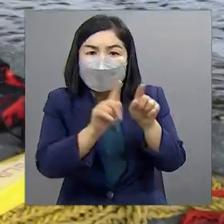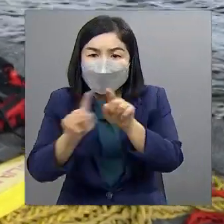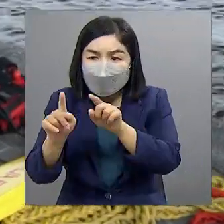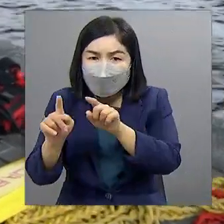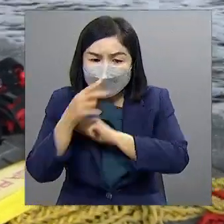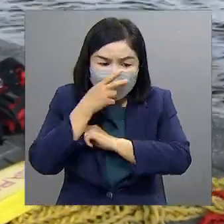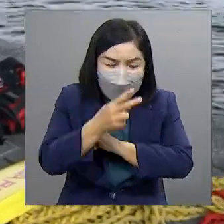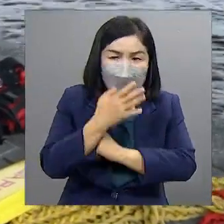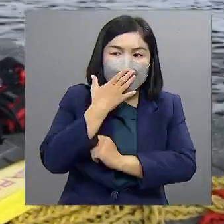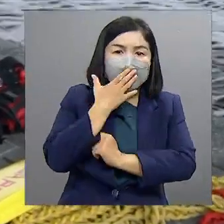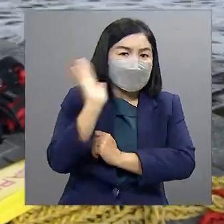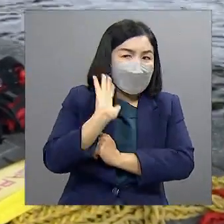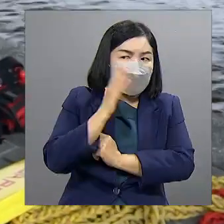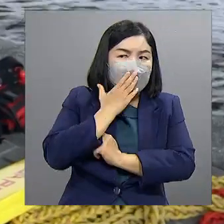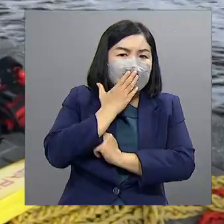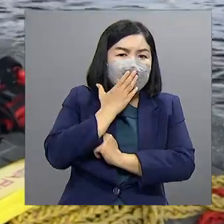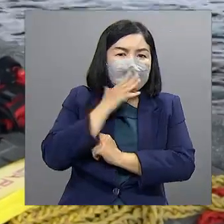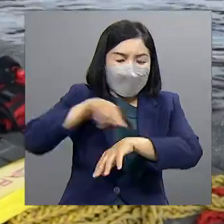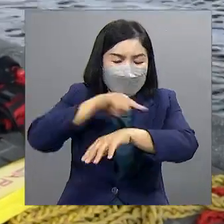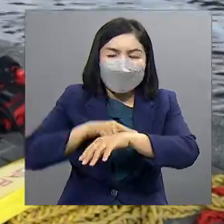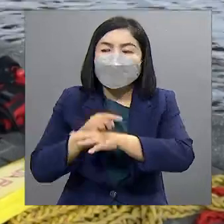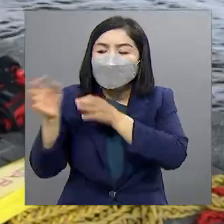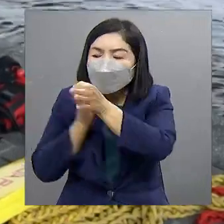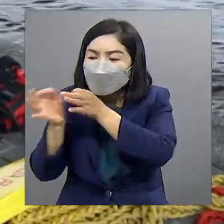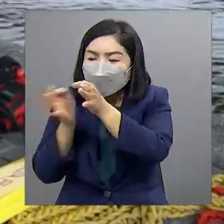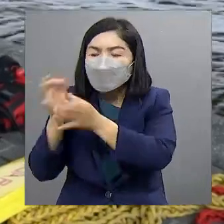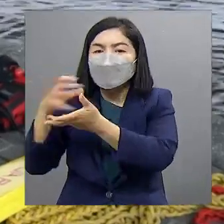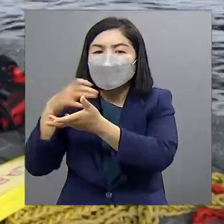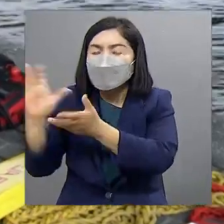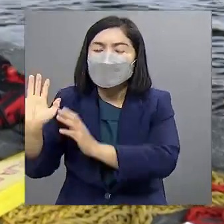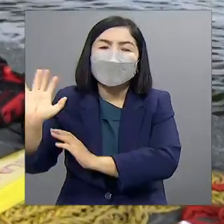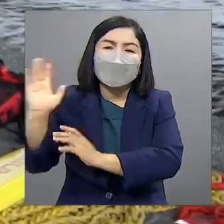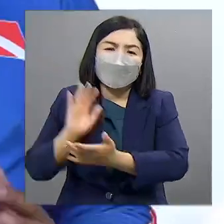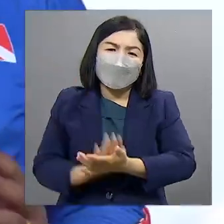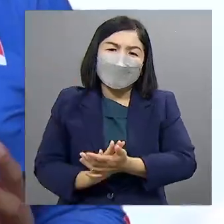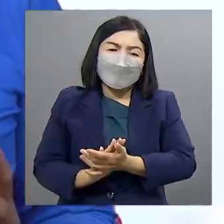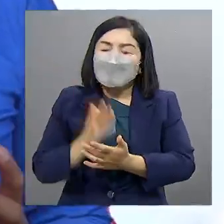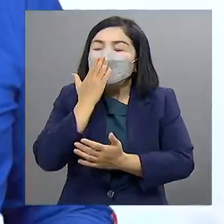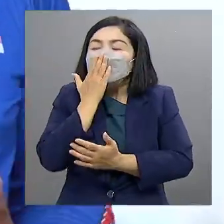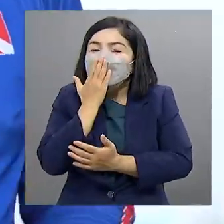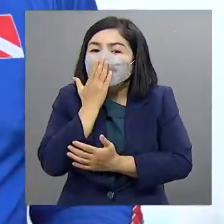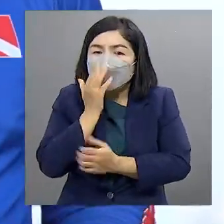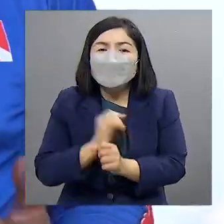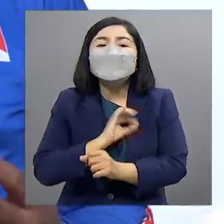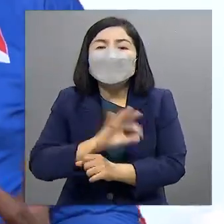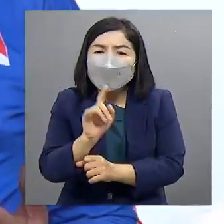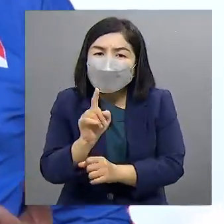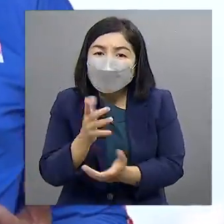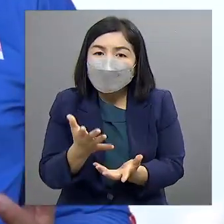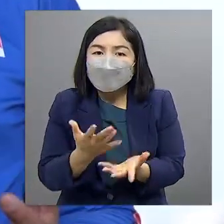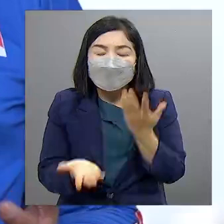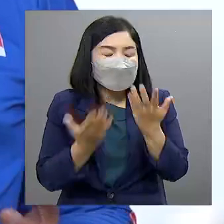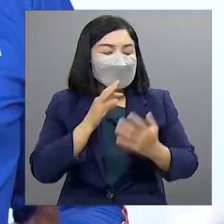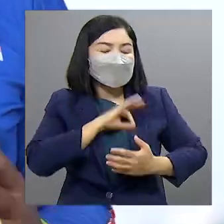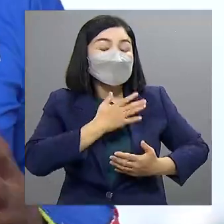แจ้งไปเดี๋ยวกลายจะเป็นจะต้องมาเสียเวลามาเป็นพยานมาอยู่ในที่เกิดเหตุเลยไม่แจ้งอย่างนี้คุณต้นมอง อันนี้มันอยู่ที่จิตสำนึกครับจริงๆเ